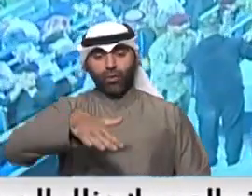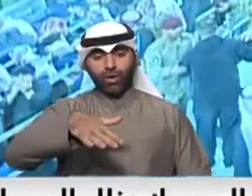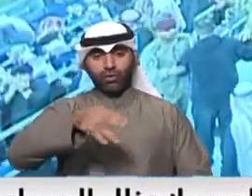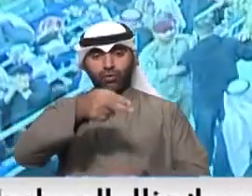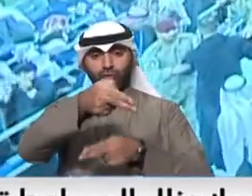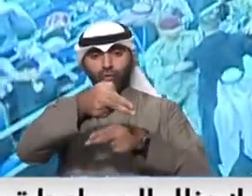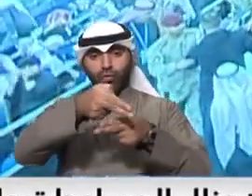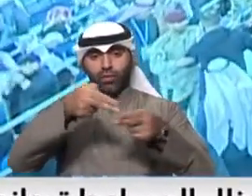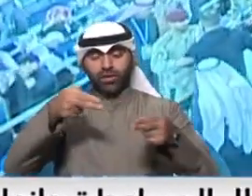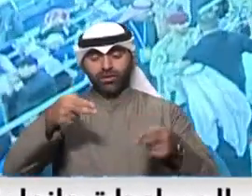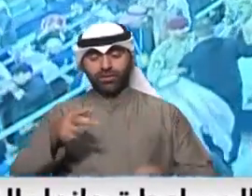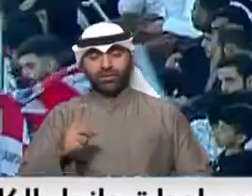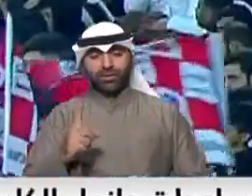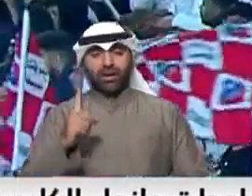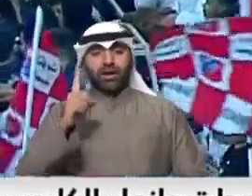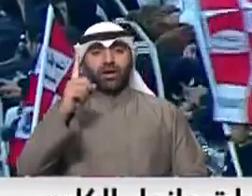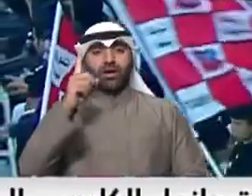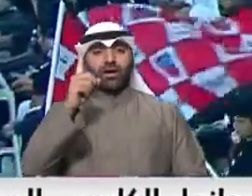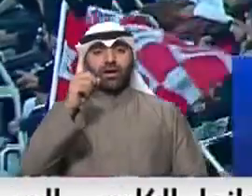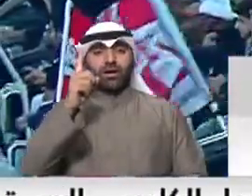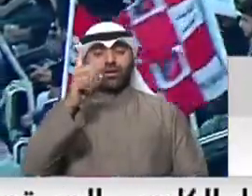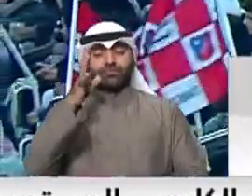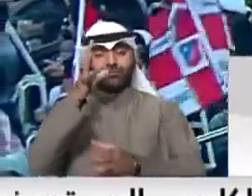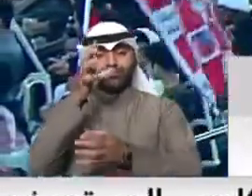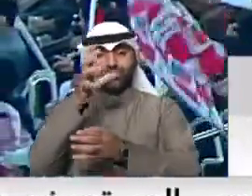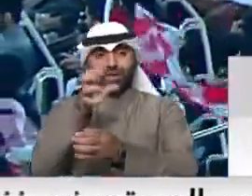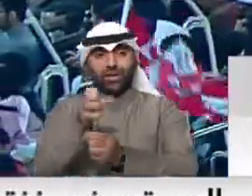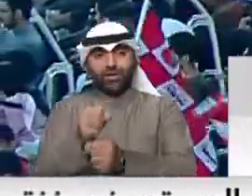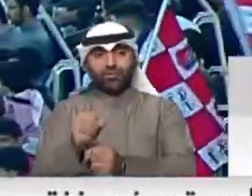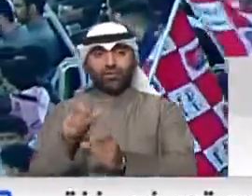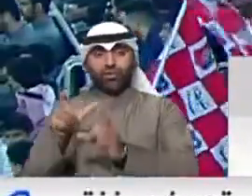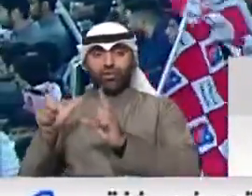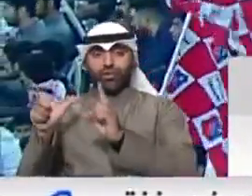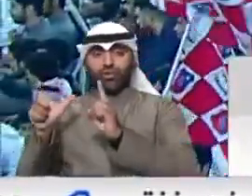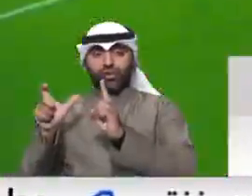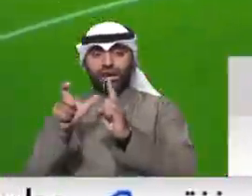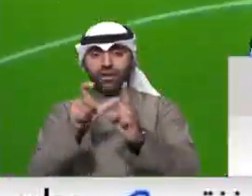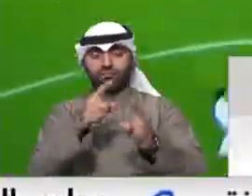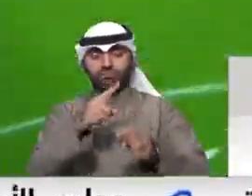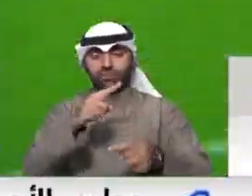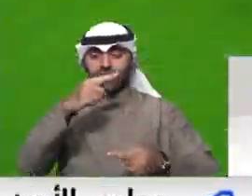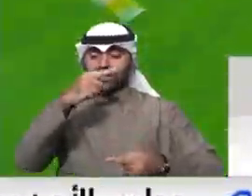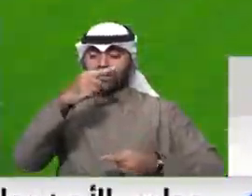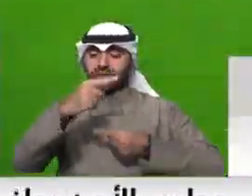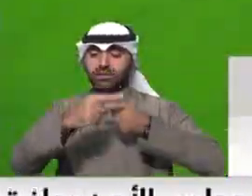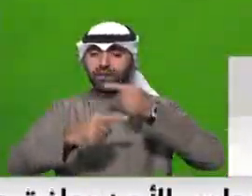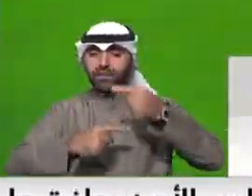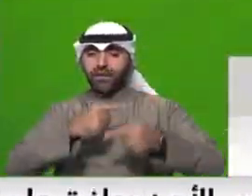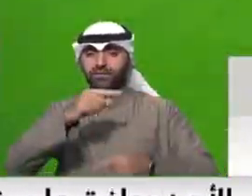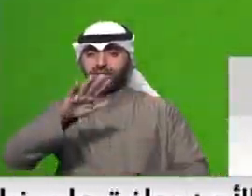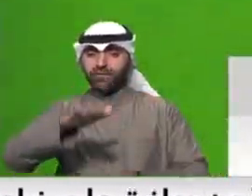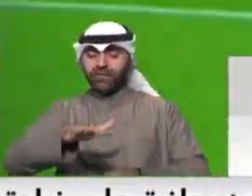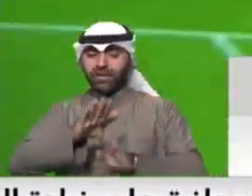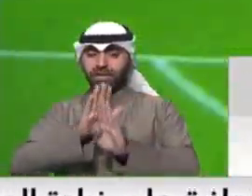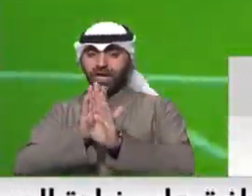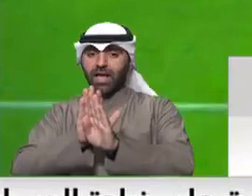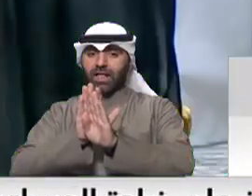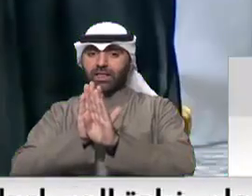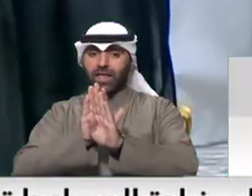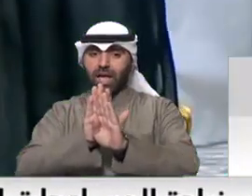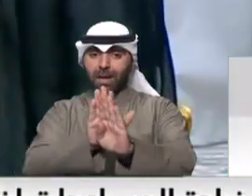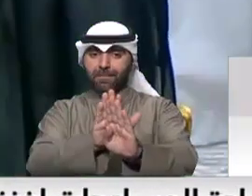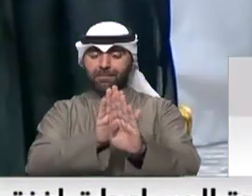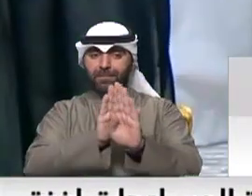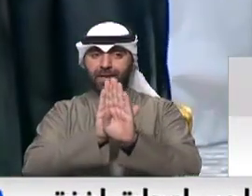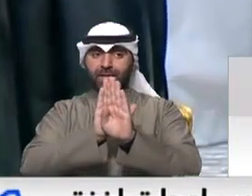البلاد الشيخ مشعل الاحمد الجابر الصباح حفظه الله ورعاه لابنائه الشباب والرياضيين في مختلف المجالات